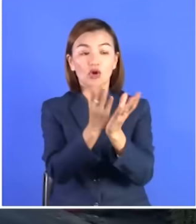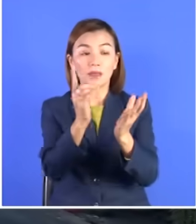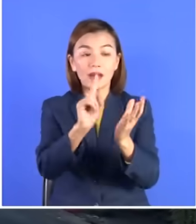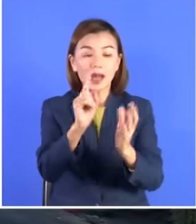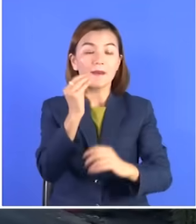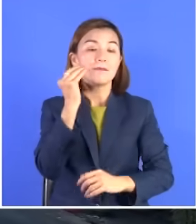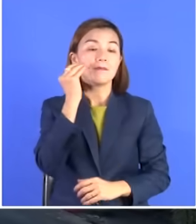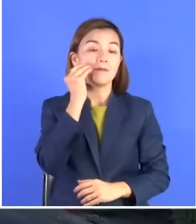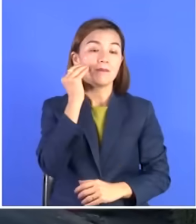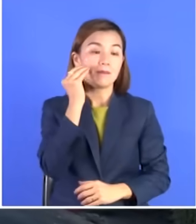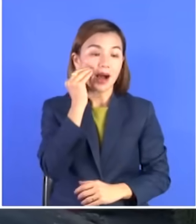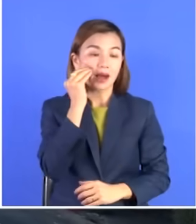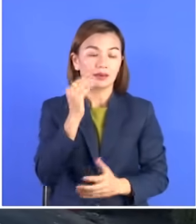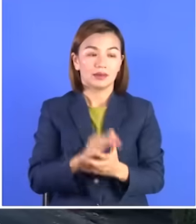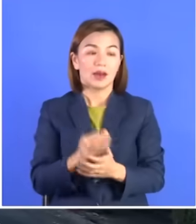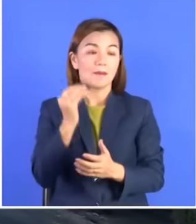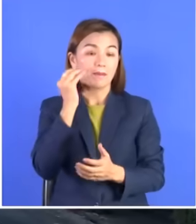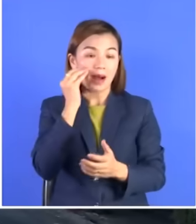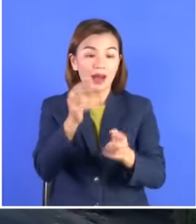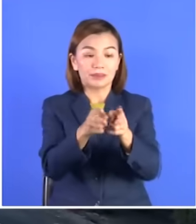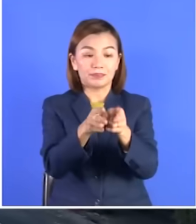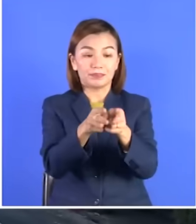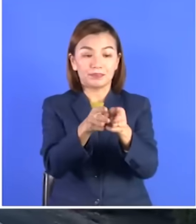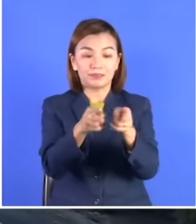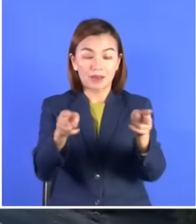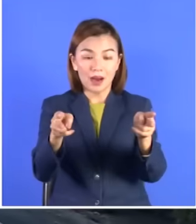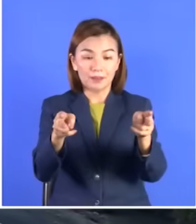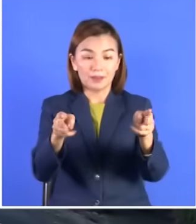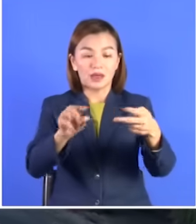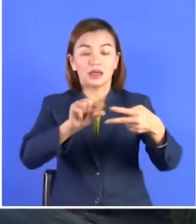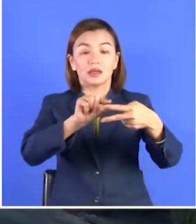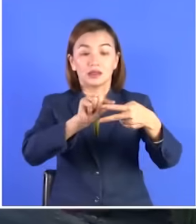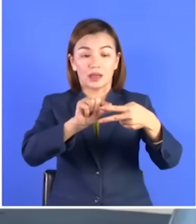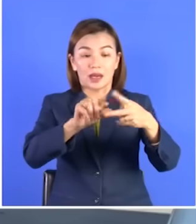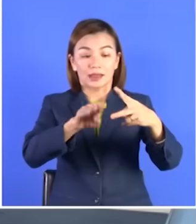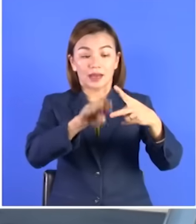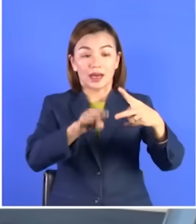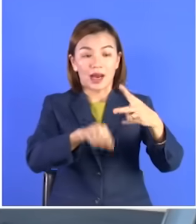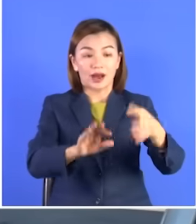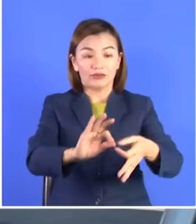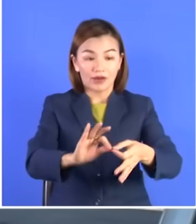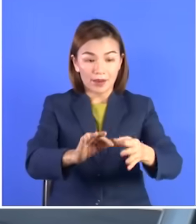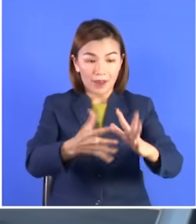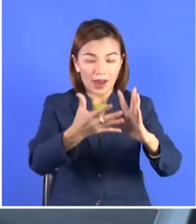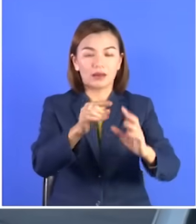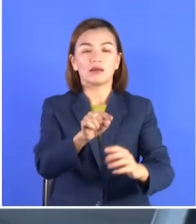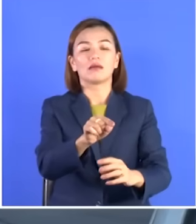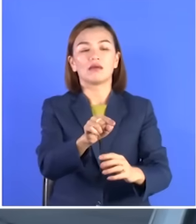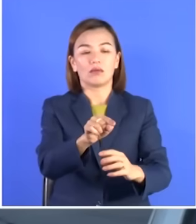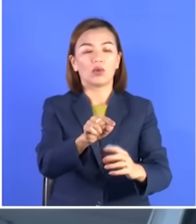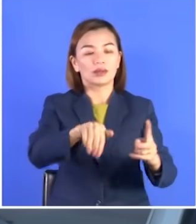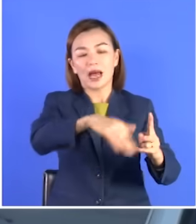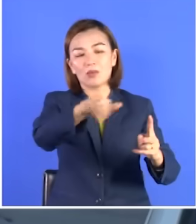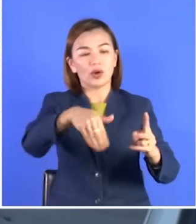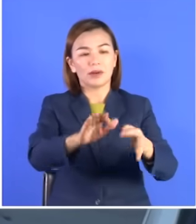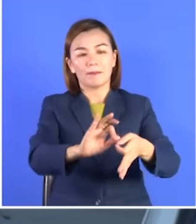ลักษณะเป็นบ้านทาวน์เฮ้าส์ 2ชั้นไปตรวจสอบในบ้านเนี่ยบริเวณชั้นล่างถูกไฟไหม้ได้รับความเสียหายเกือบทั้งหมดเลย